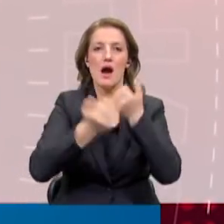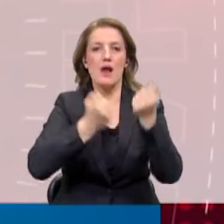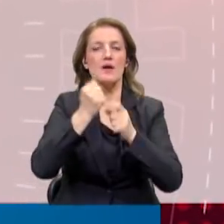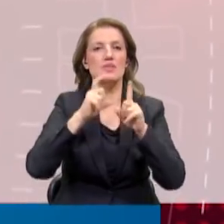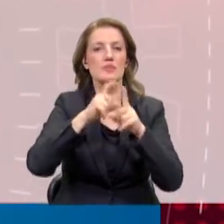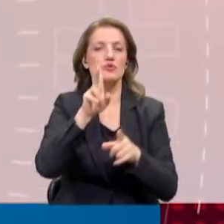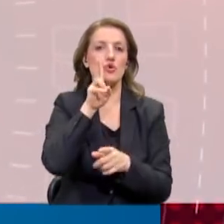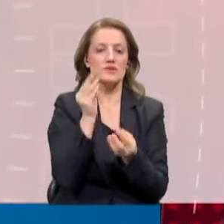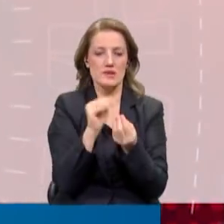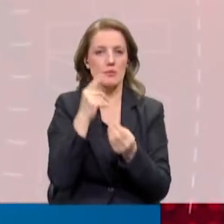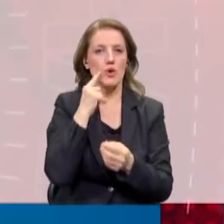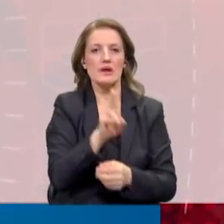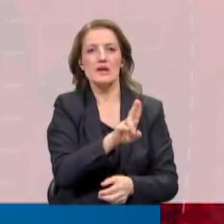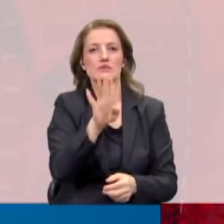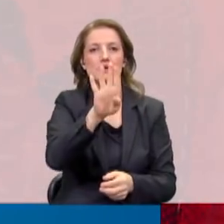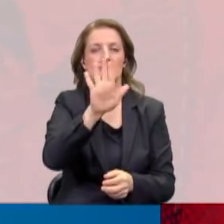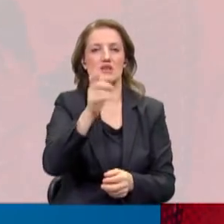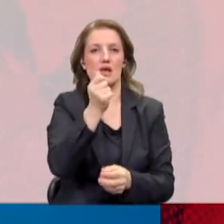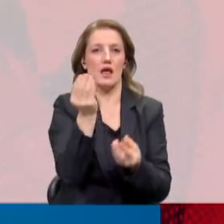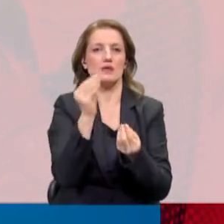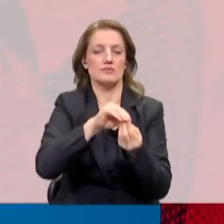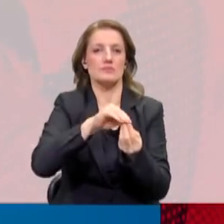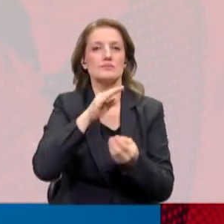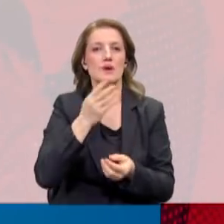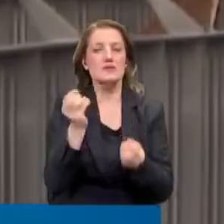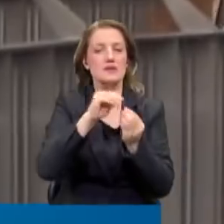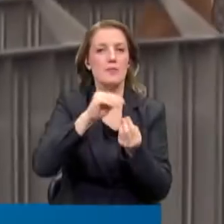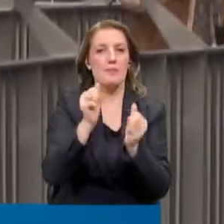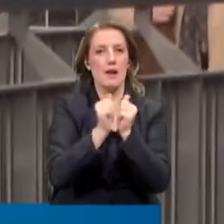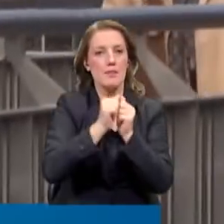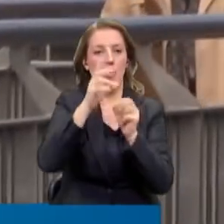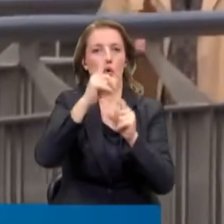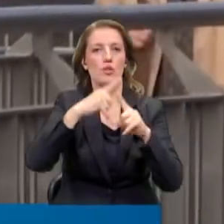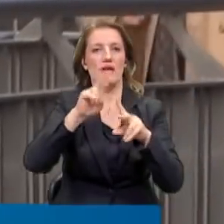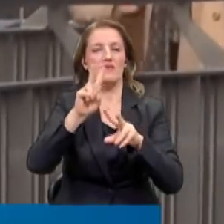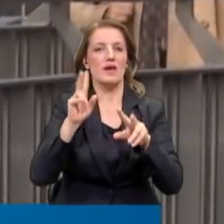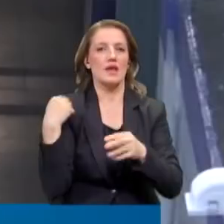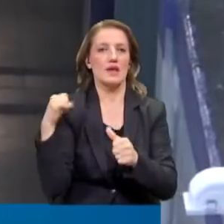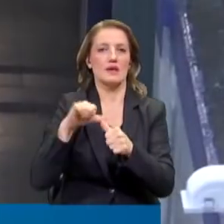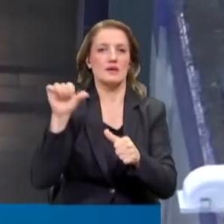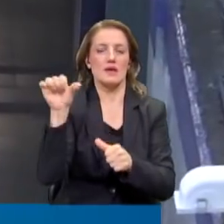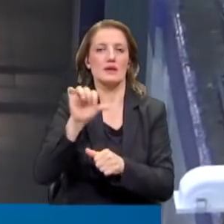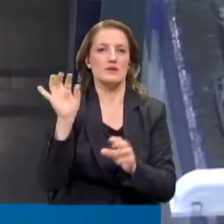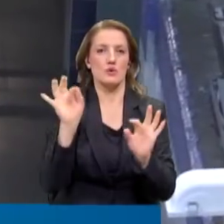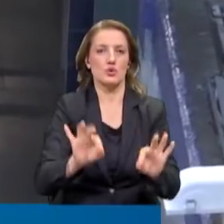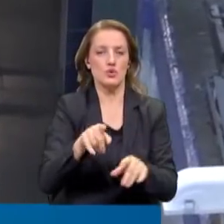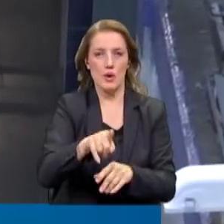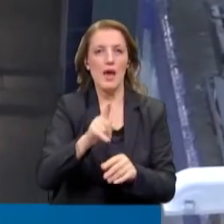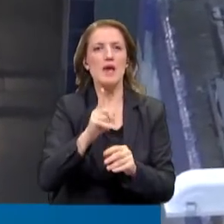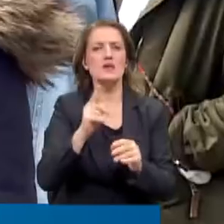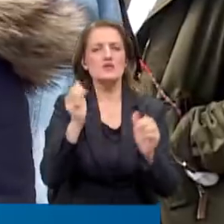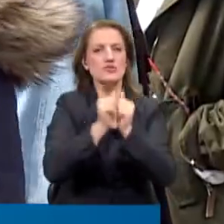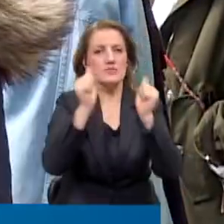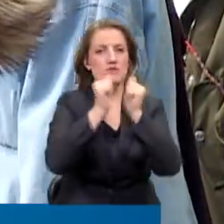zamla 745 liraya doluyor artık. Üstelik zamlarla birlikte ÖTV de geri döndü. Birçok sürücü maliyet katlandığı için